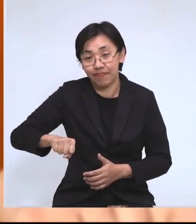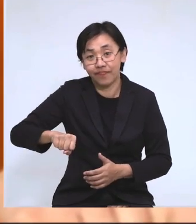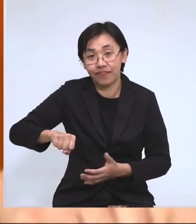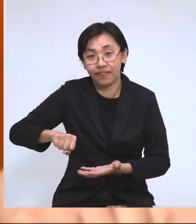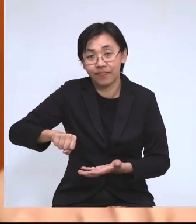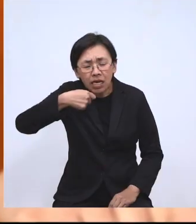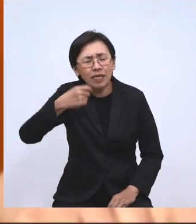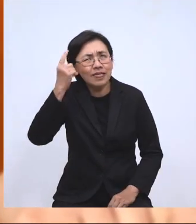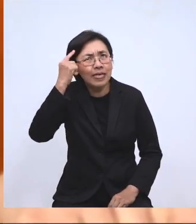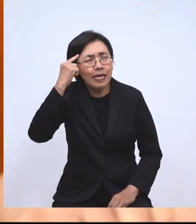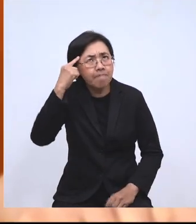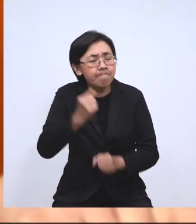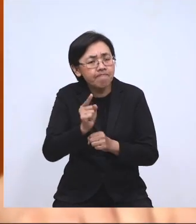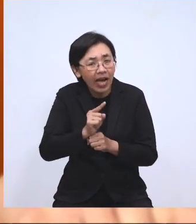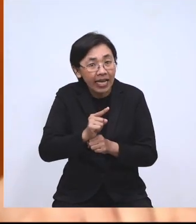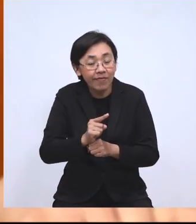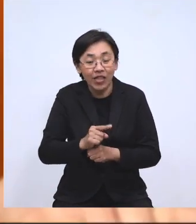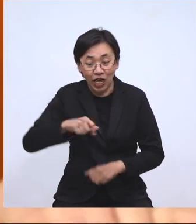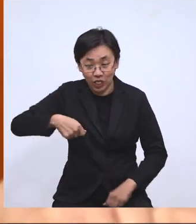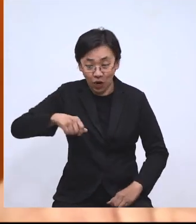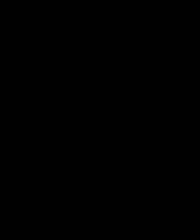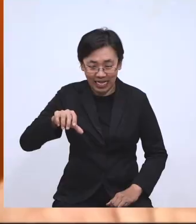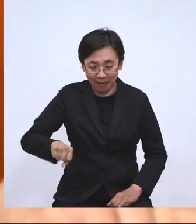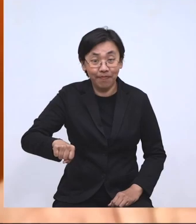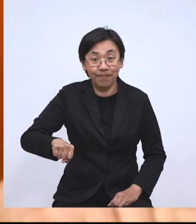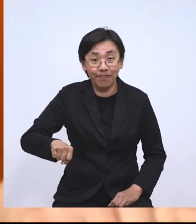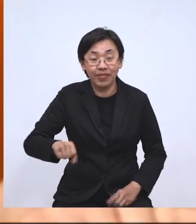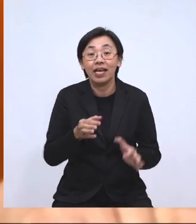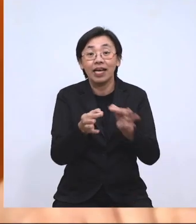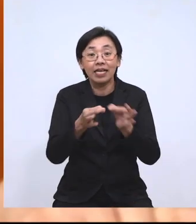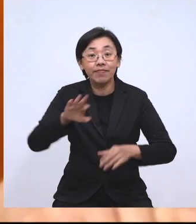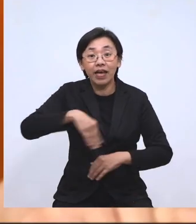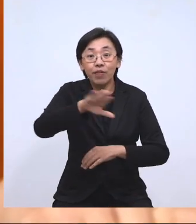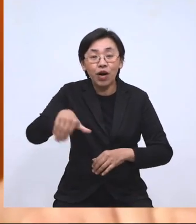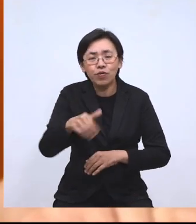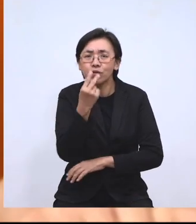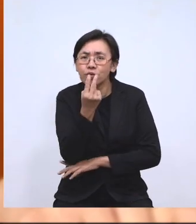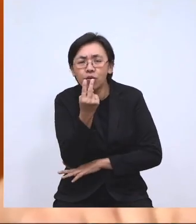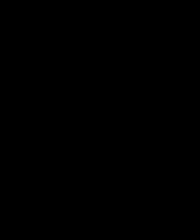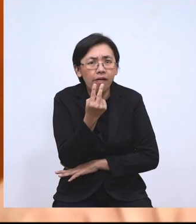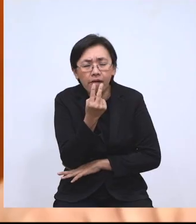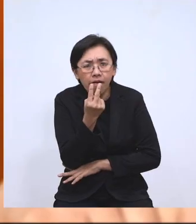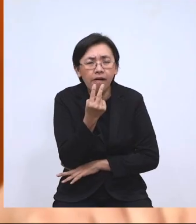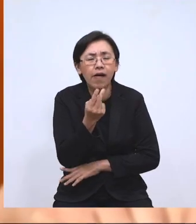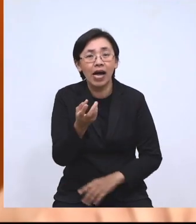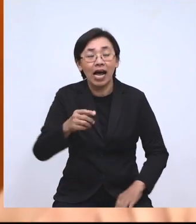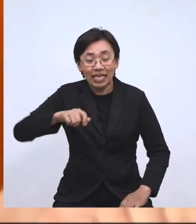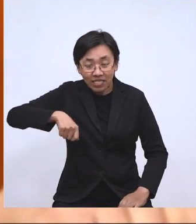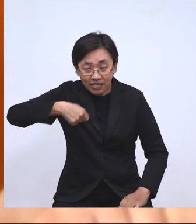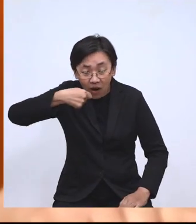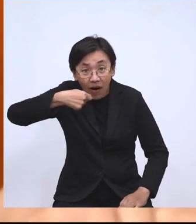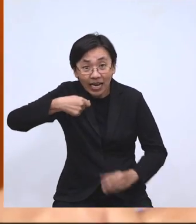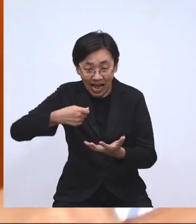ข้าวด้วยช้อนเนี่ยเราต้องทำยังไงบ้างขั้นตอนแรกเราต้องจับช้อนพี่มอสครับเดี๋ยวเราจะอธิบายให้ผู้ชมทางบ้านฟังว่าการกินข้าวด้วย